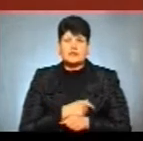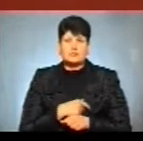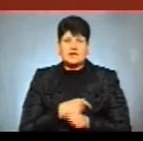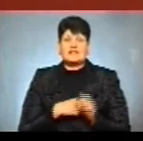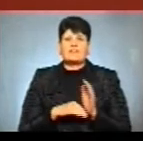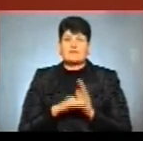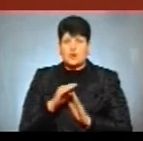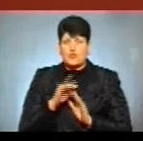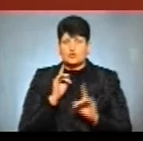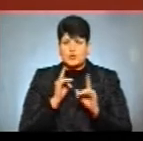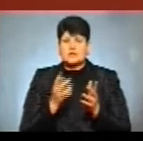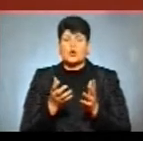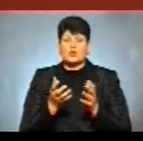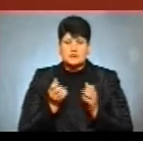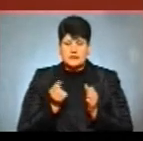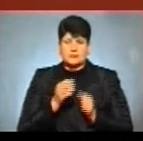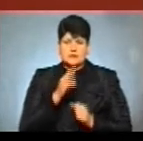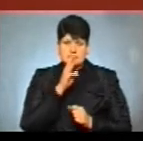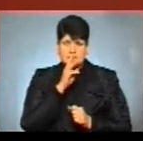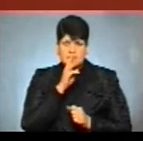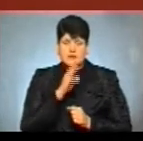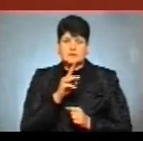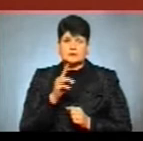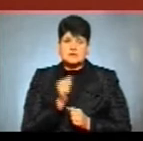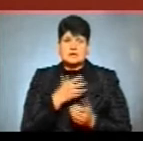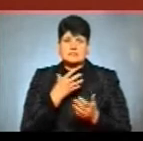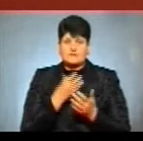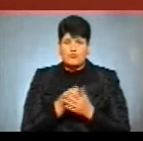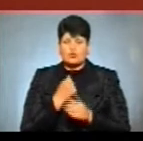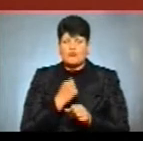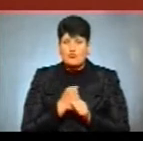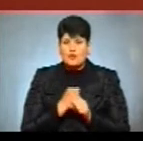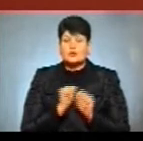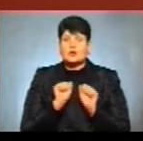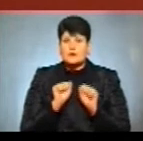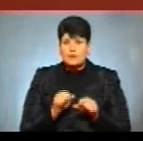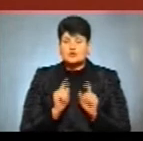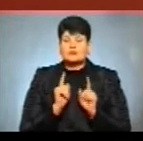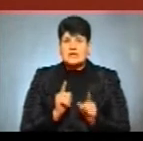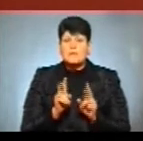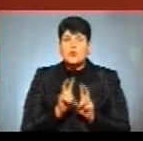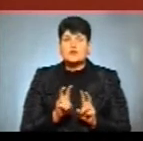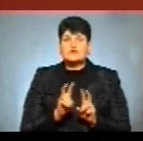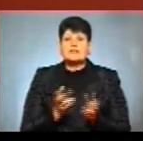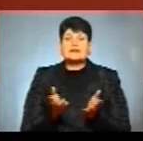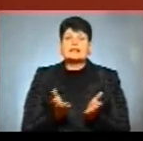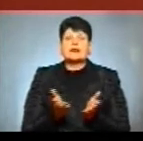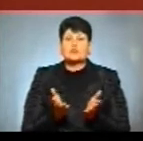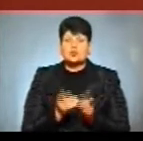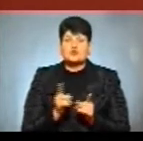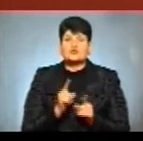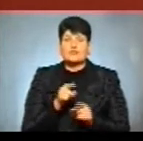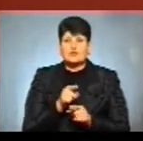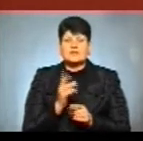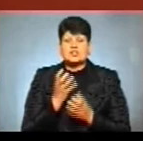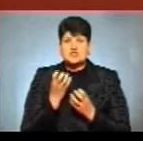депутати Верховної Ради отримують заробітну плату за свою роботу, і ми навіть можемо проаналізувати, яку та що вони